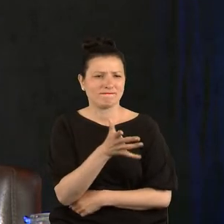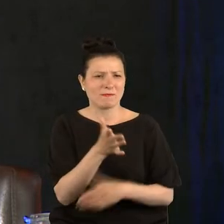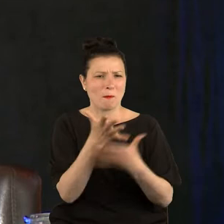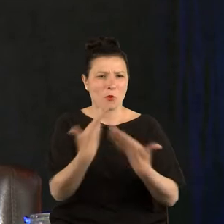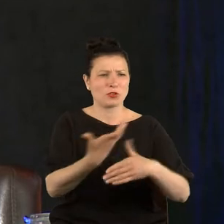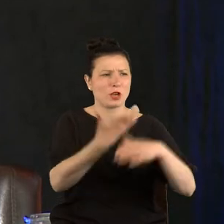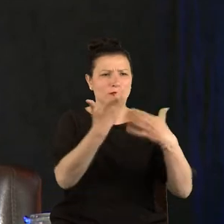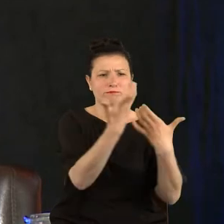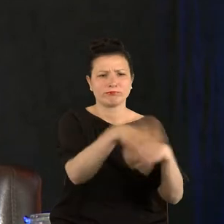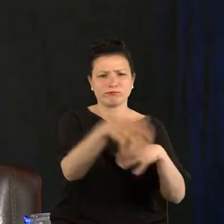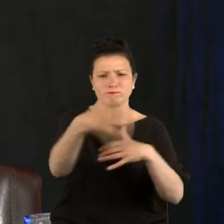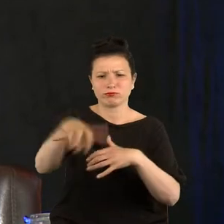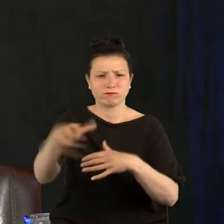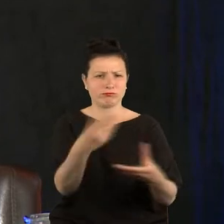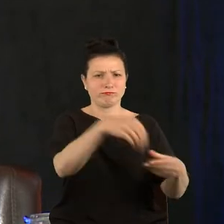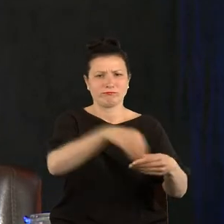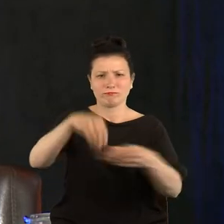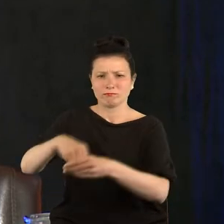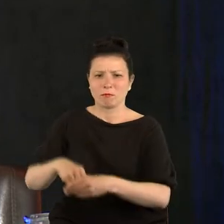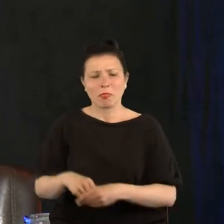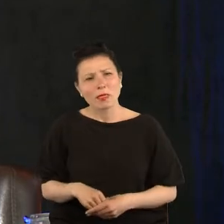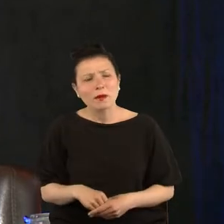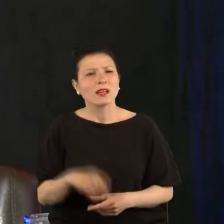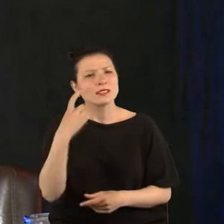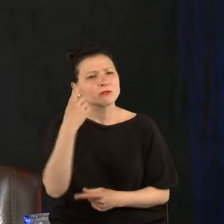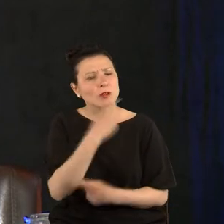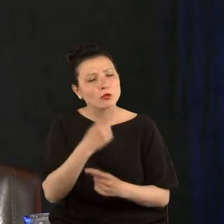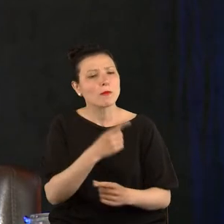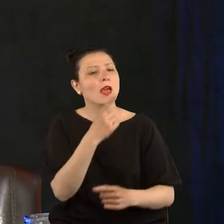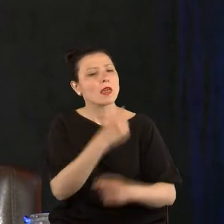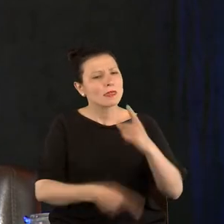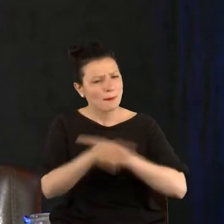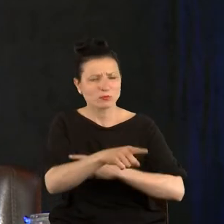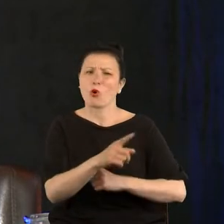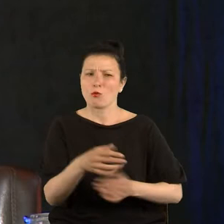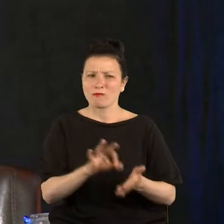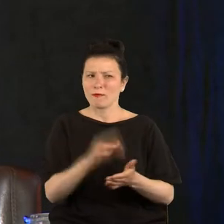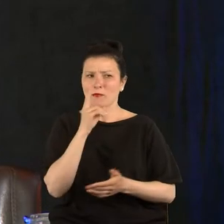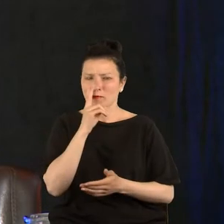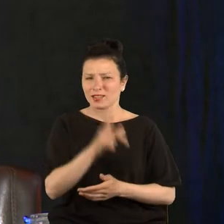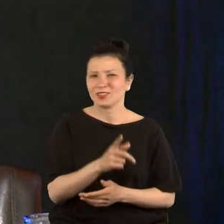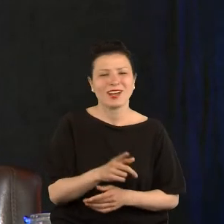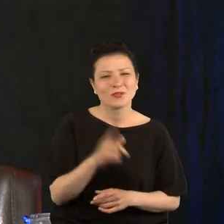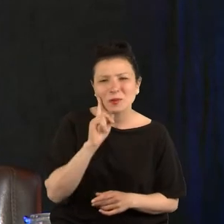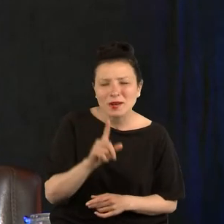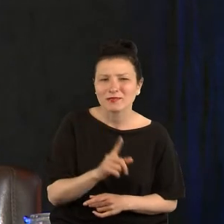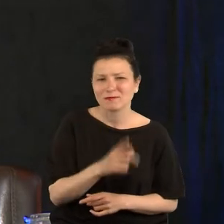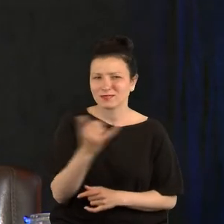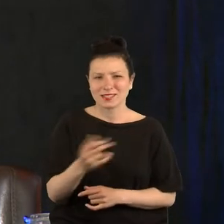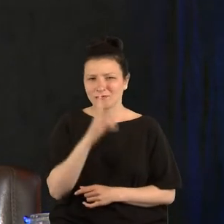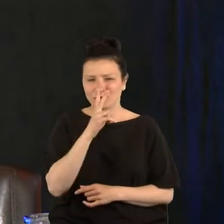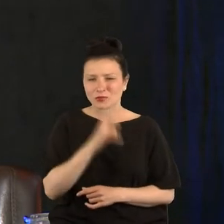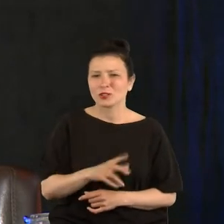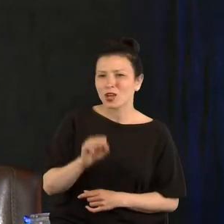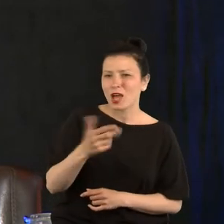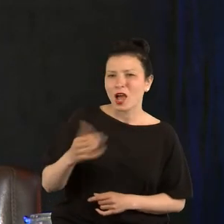ta niepełnosprawność wiąże się nam jednak z tym, że ją widać, a jej wcale nie musi być widać. I zresztą Ania dzisiaj tutaj też mówiła, że ta